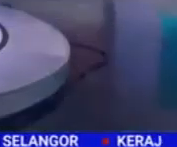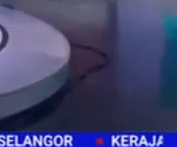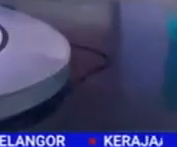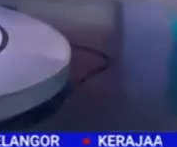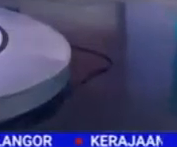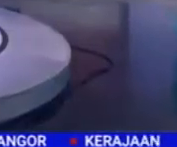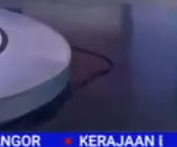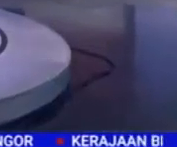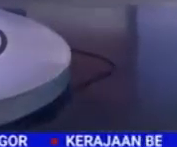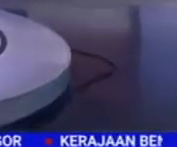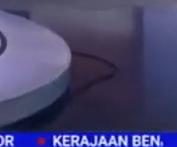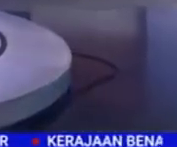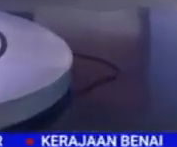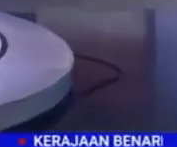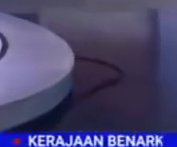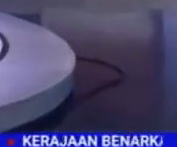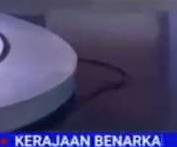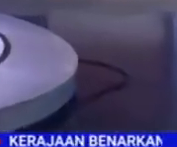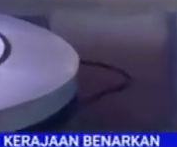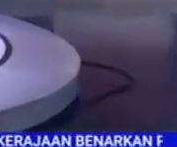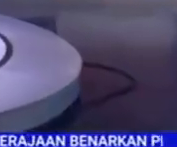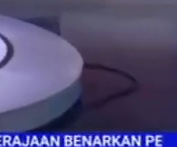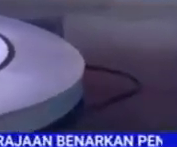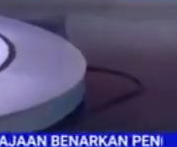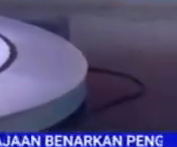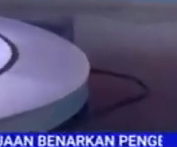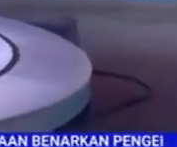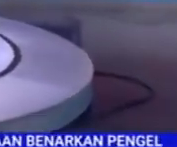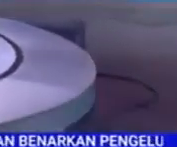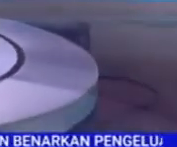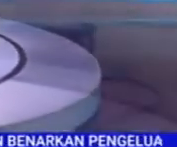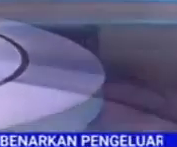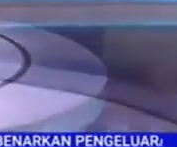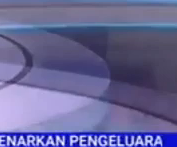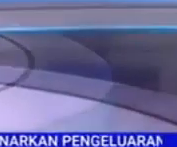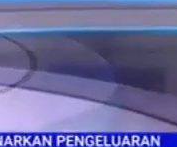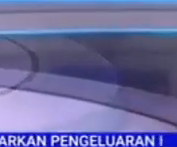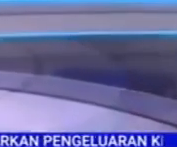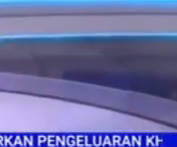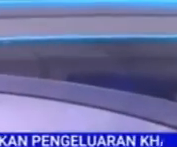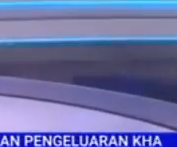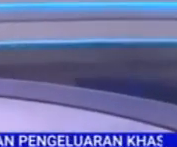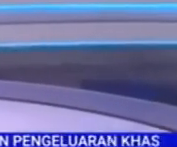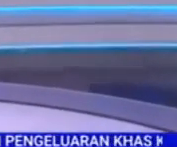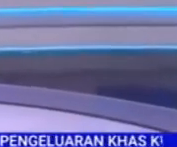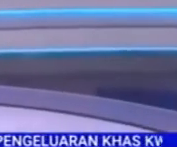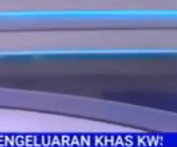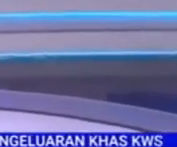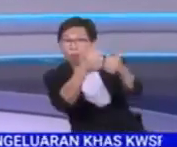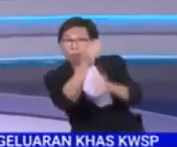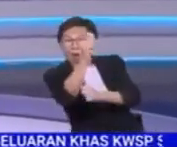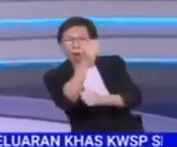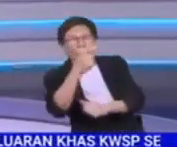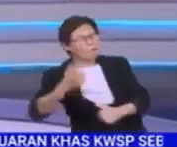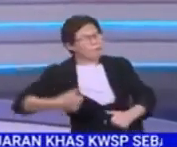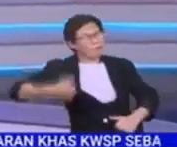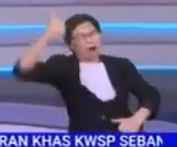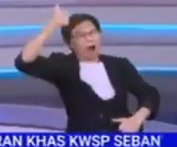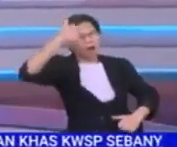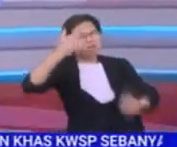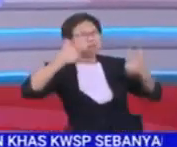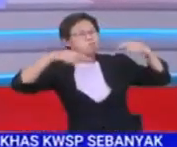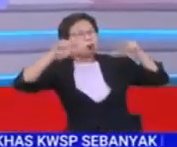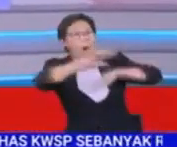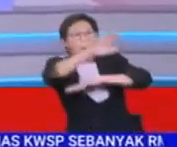Assalamualaikum, salam sejahtera bersama saya Syarul Islam. Untuk edisi sukan malam ini, kita mulakan dengan sukan badminton. Kejohanan badminton yang tertua dan